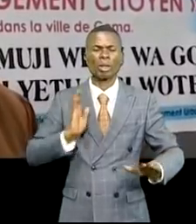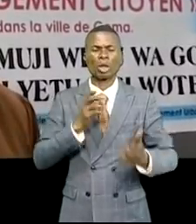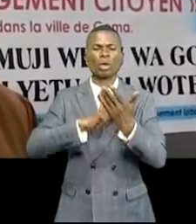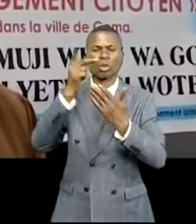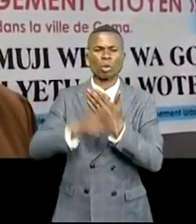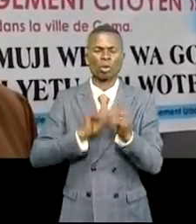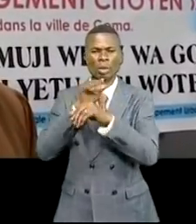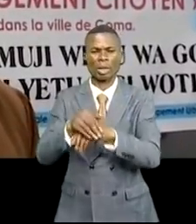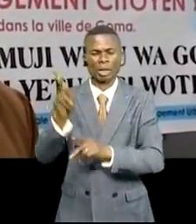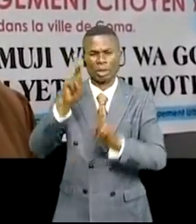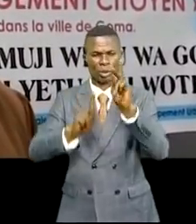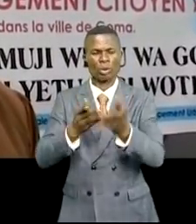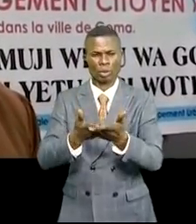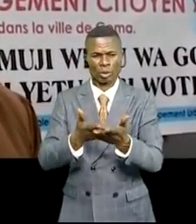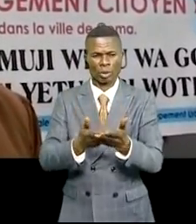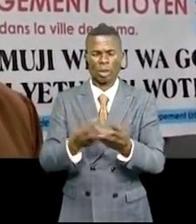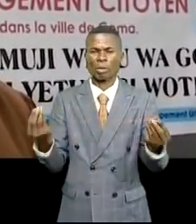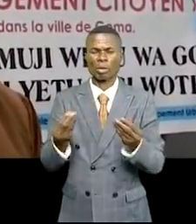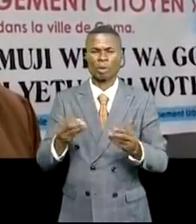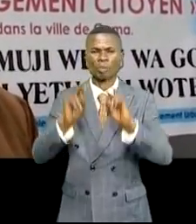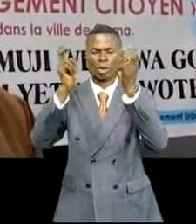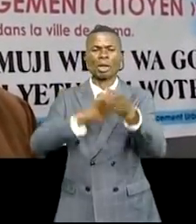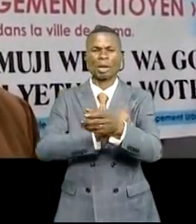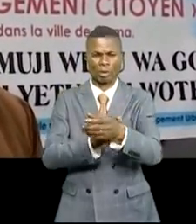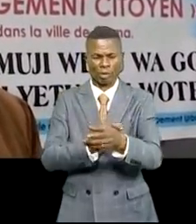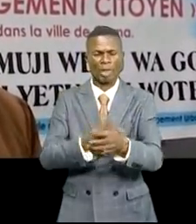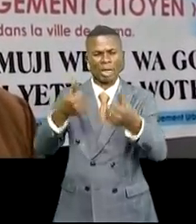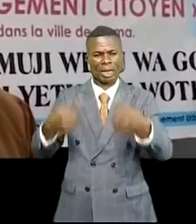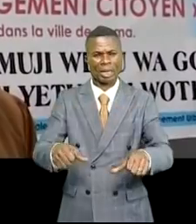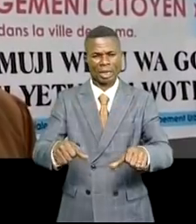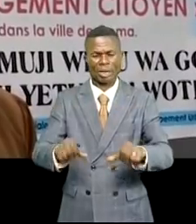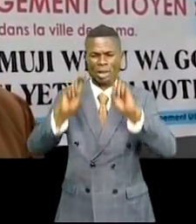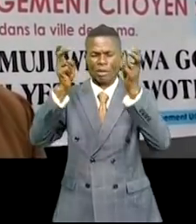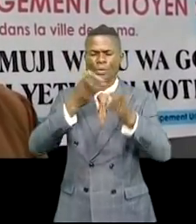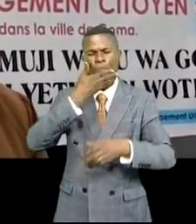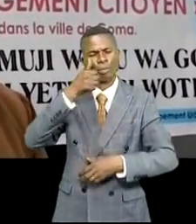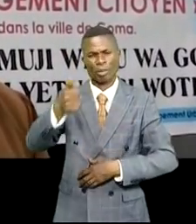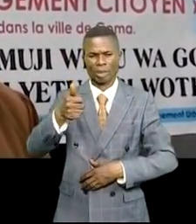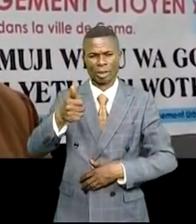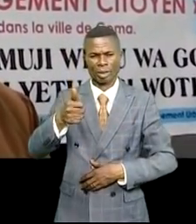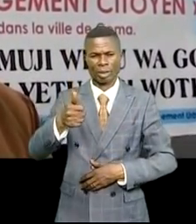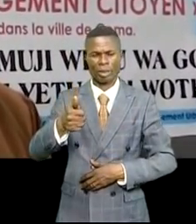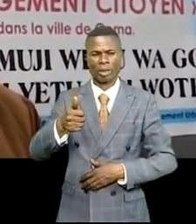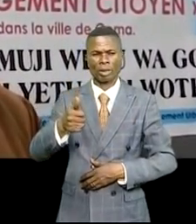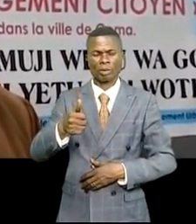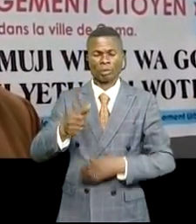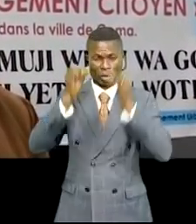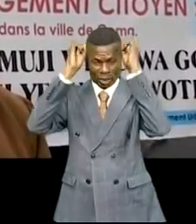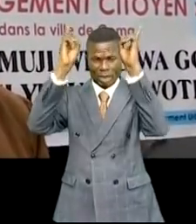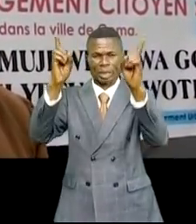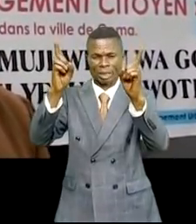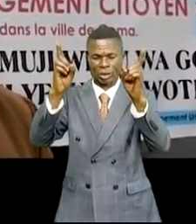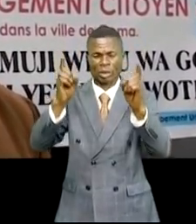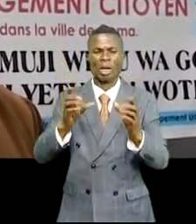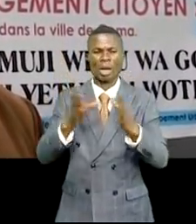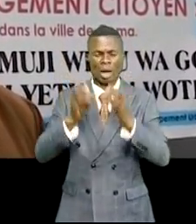d'engagement citoyen pour que Goma puisse être une ville modèle. Si c'est par l'éducation,